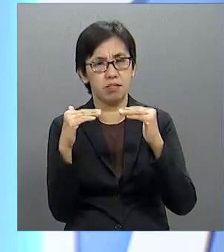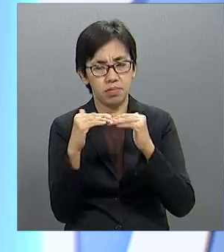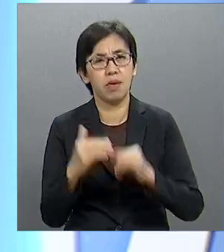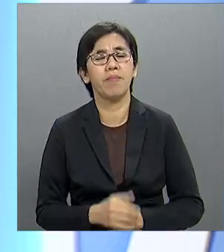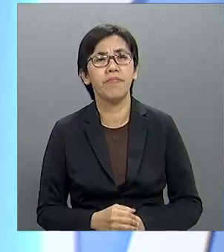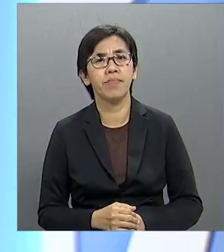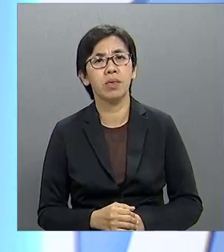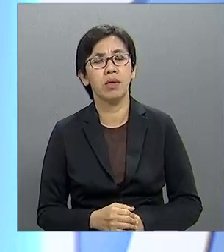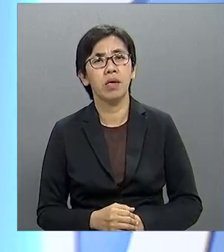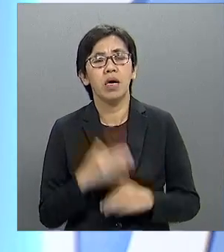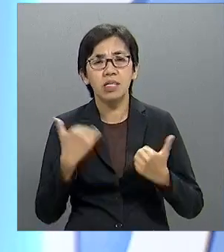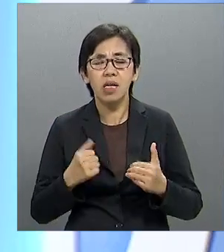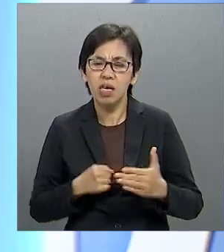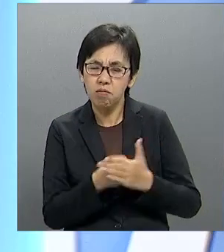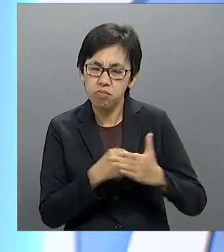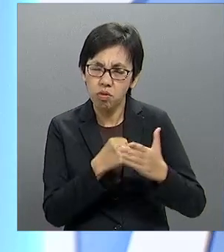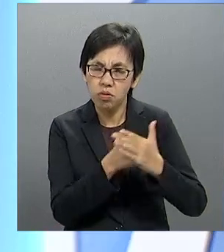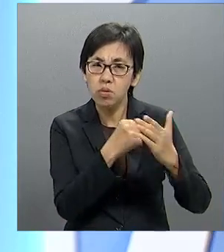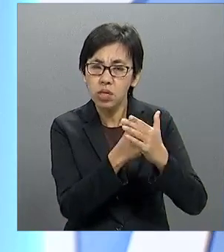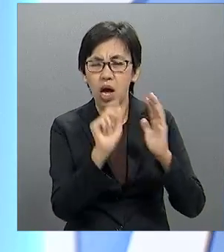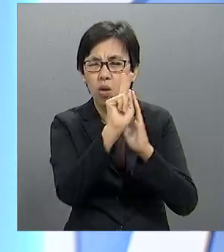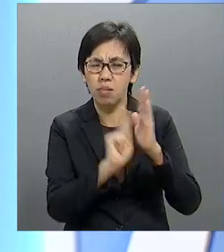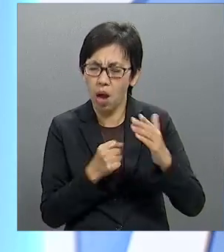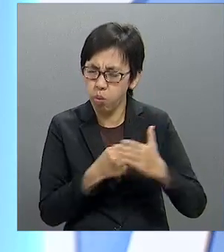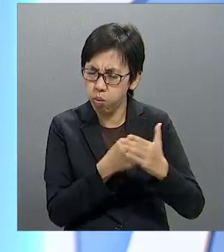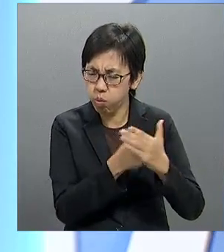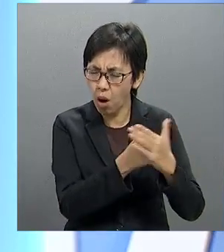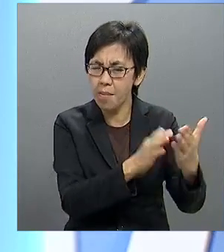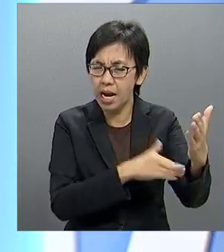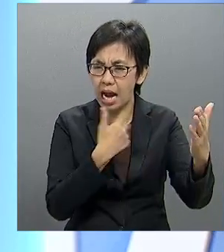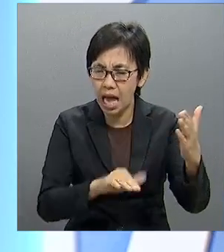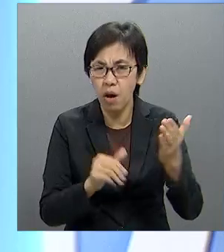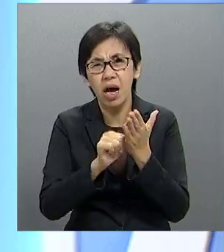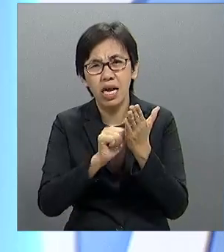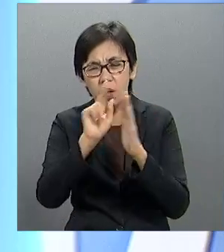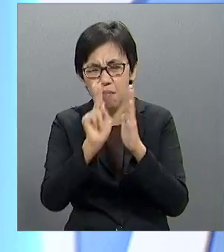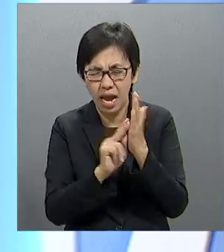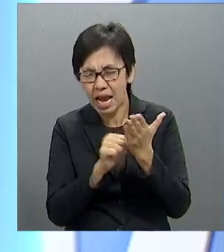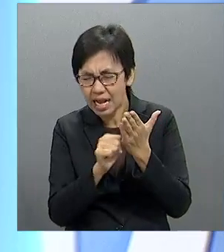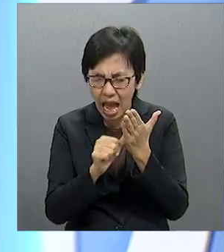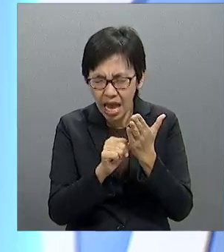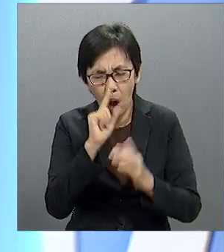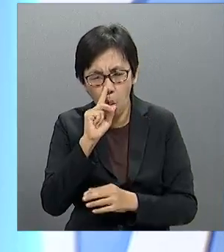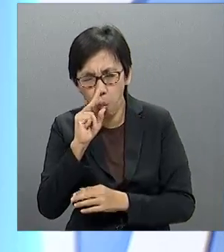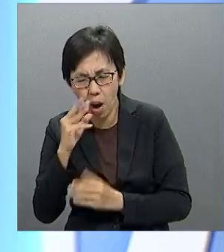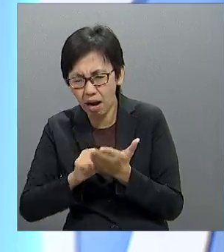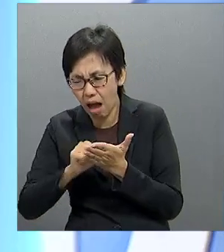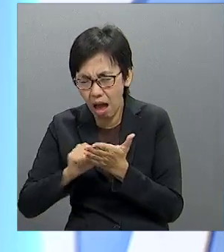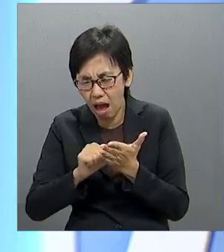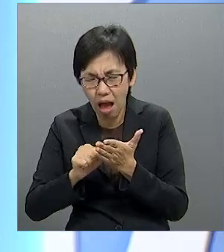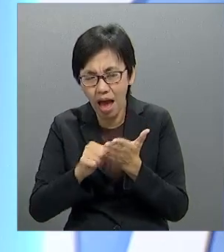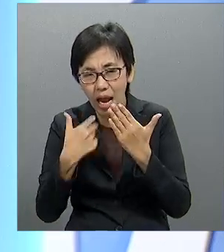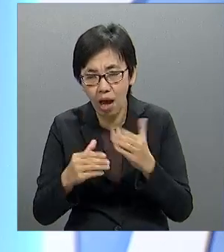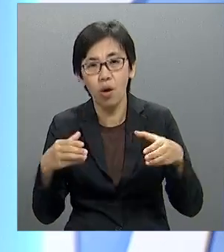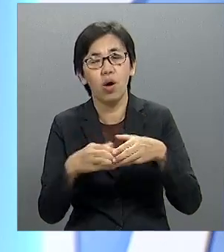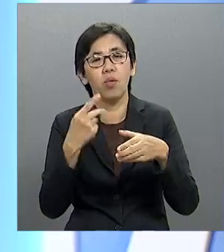ขับเคลื่อนแล้วก็ต่อสู้กับกฎหมายมาอย่างยาวนานมีการปรับแก้กันอยู่หลายต่อหลายครั้งนะคะวันนี้ค่ะทางครมเอง